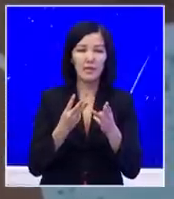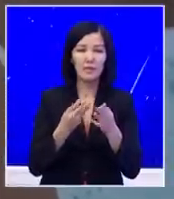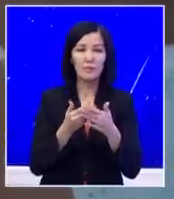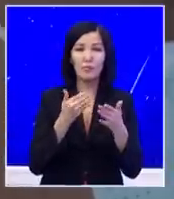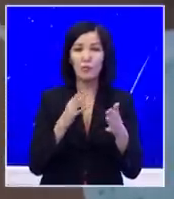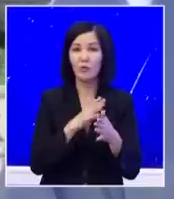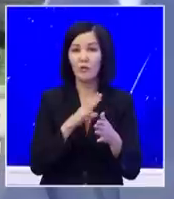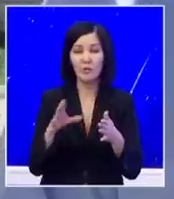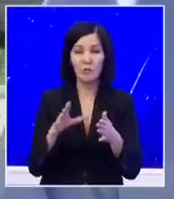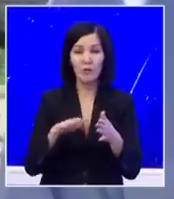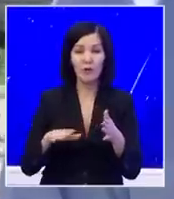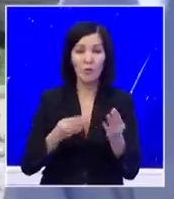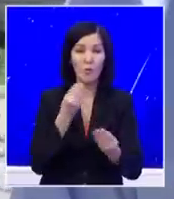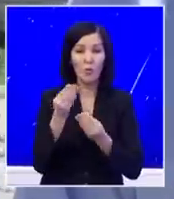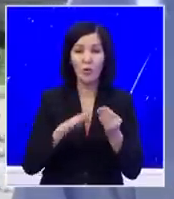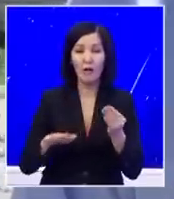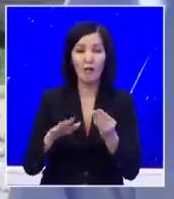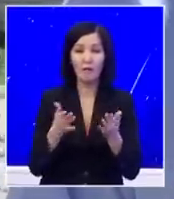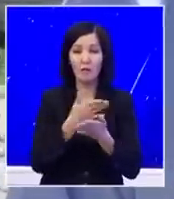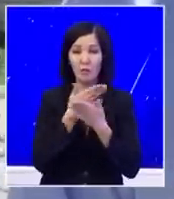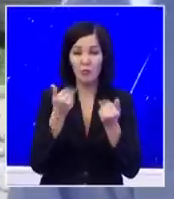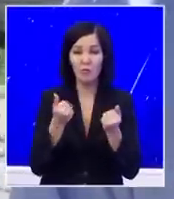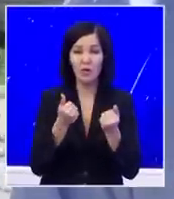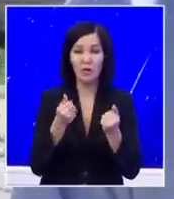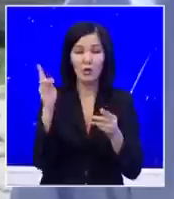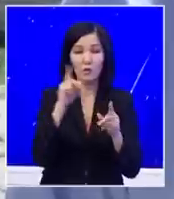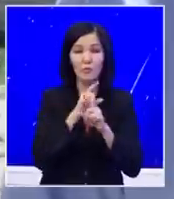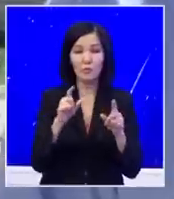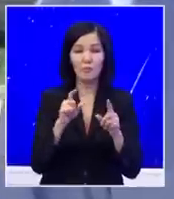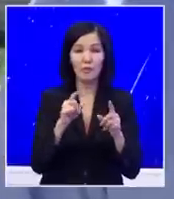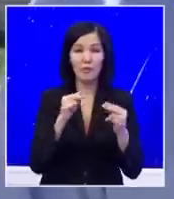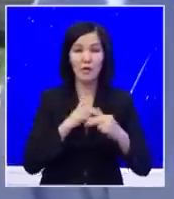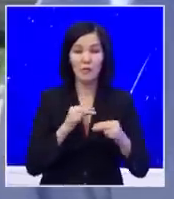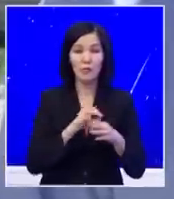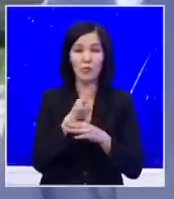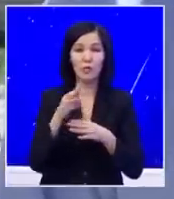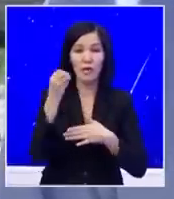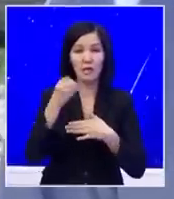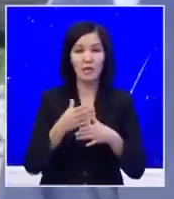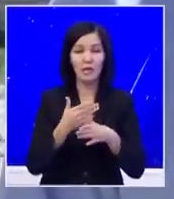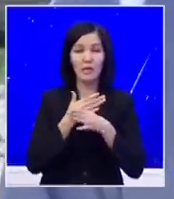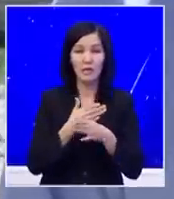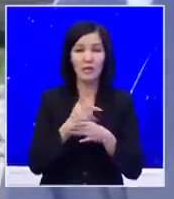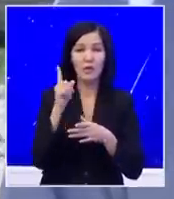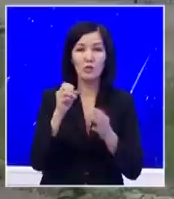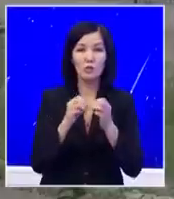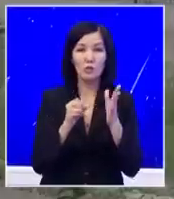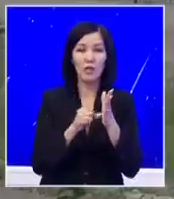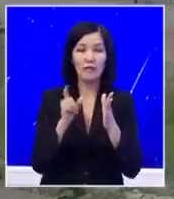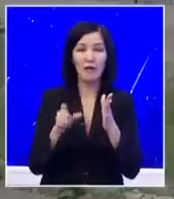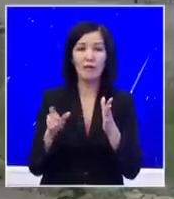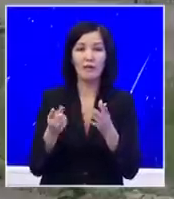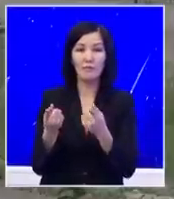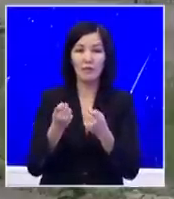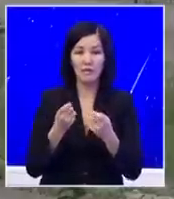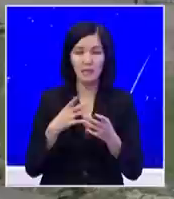алаңдар болмаған бұл жерде. Осы мектепте жаңағы жұмыспен қамту орталығы арқылы жоспары бойынша 116 адам. Сонымен